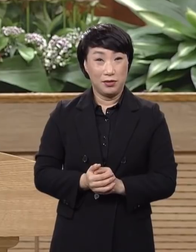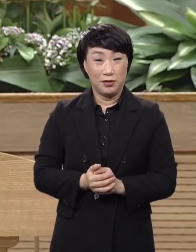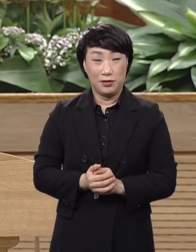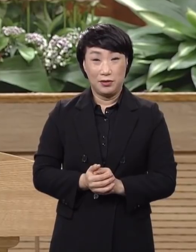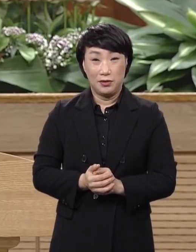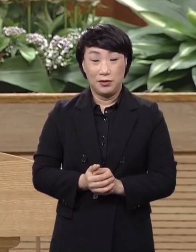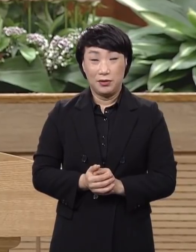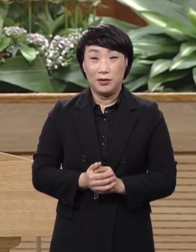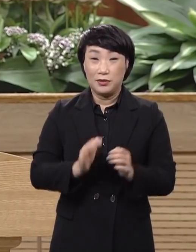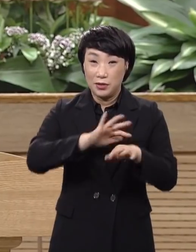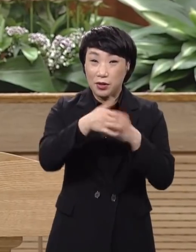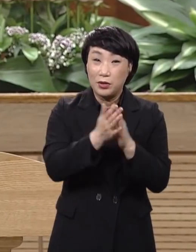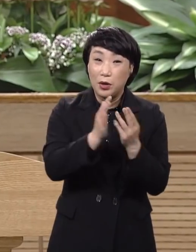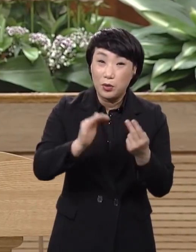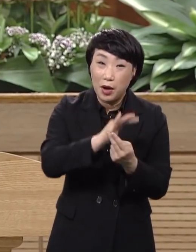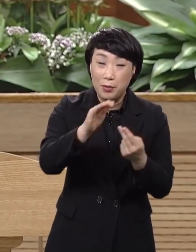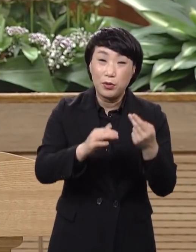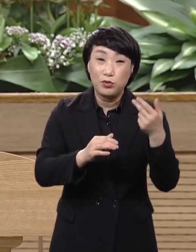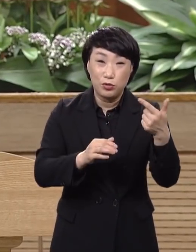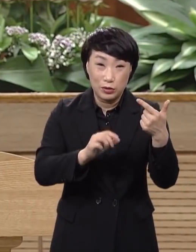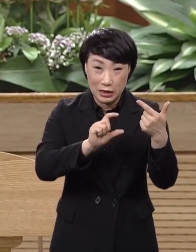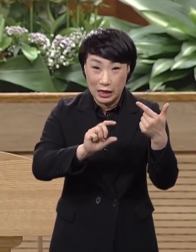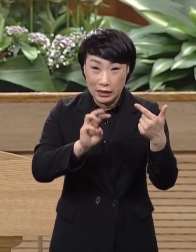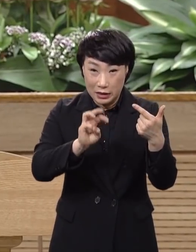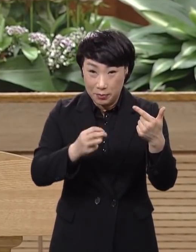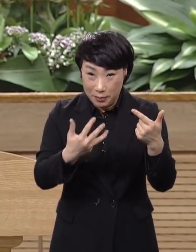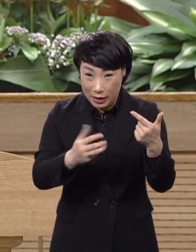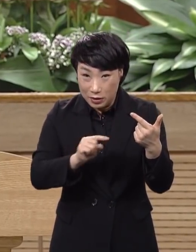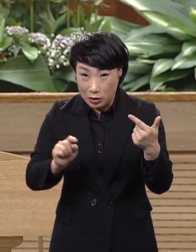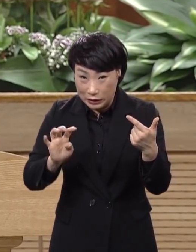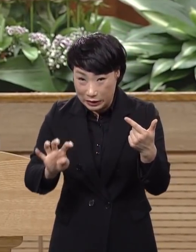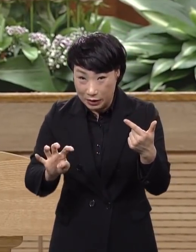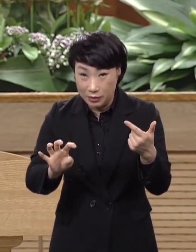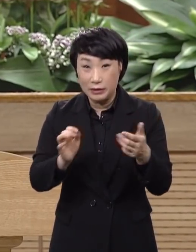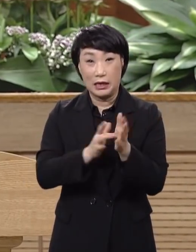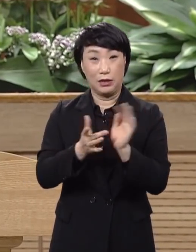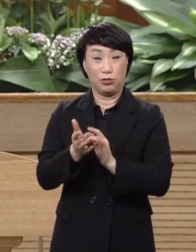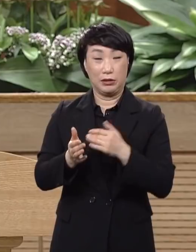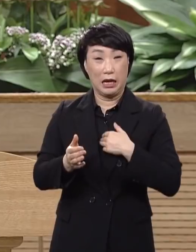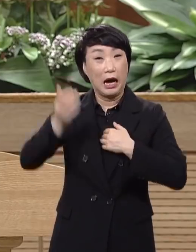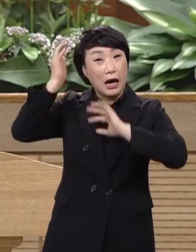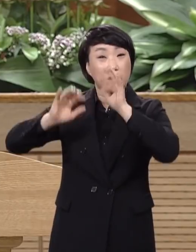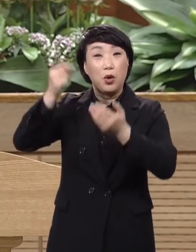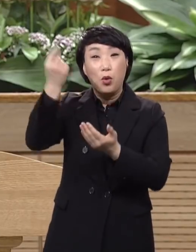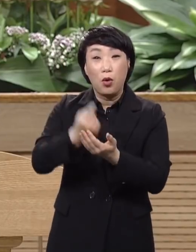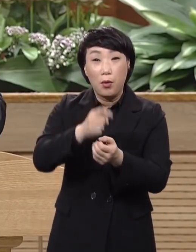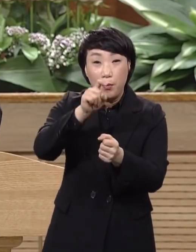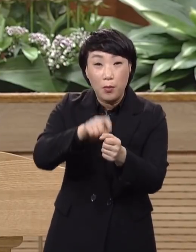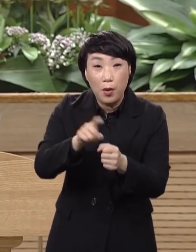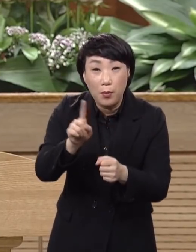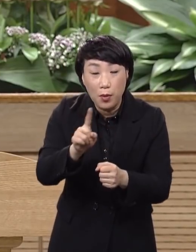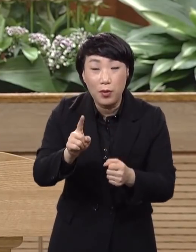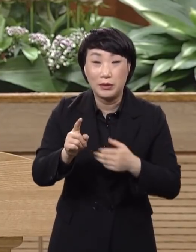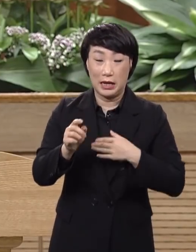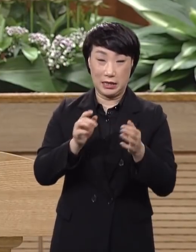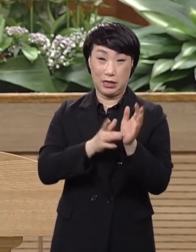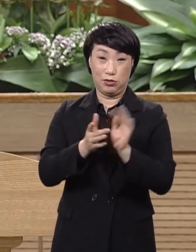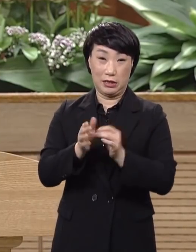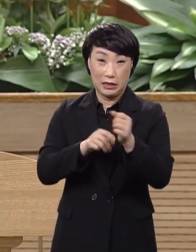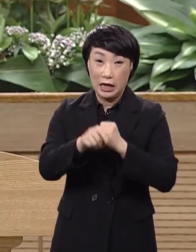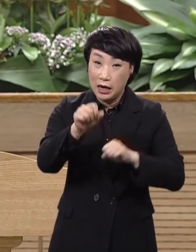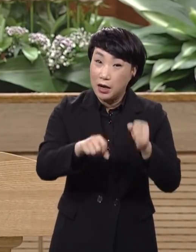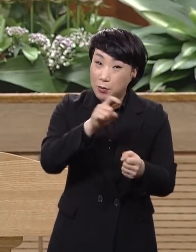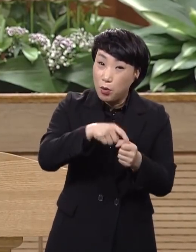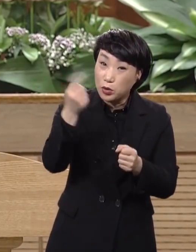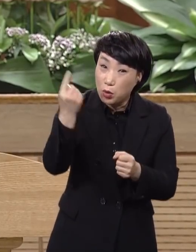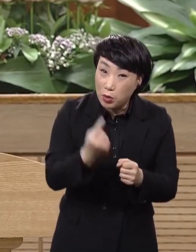그것이야. 요한복음 6장 38절로 40절에 내가 하늘에서 내려온 것은 내 뜻을